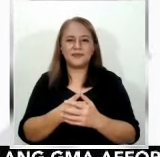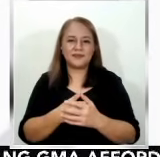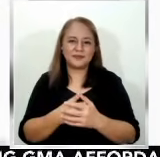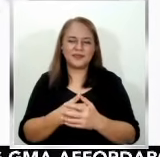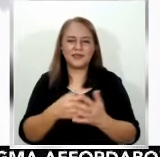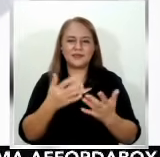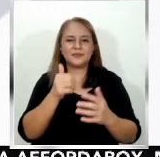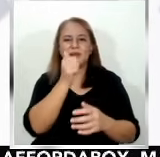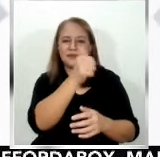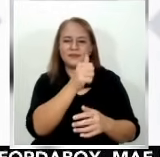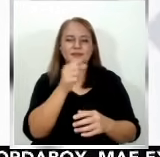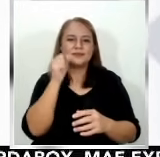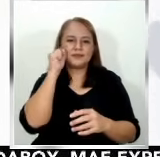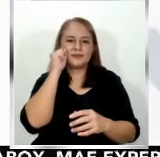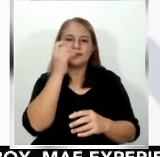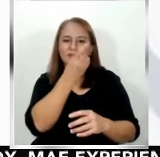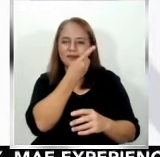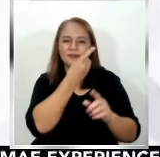niya na tatawag nito